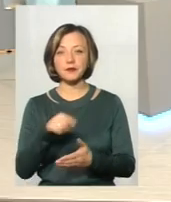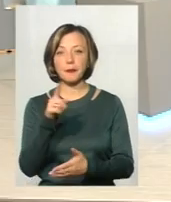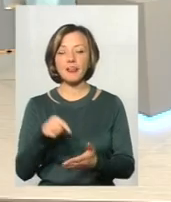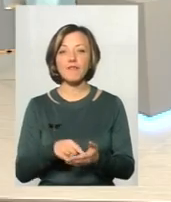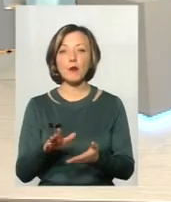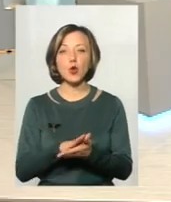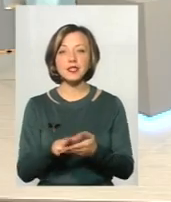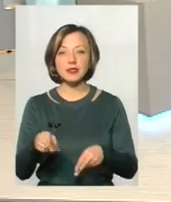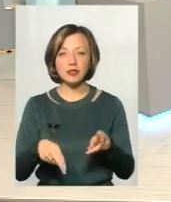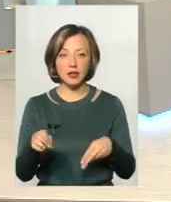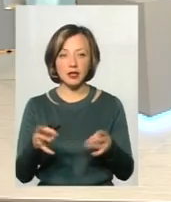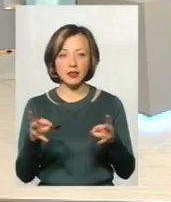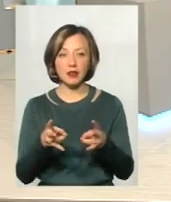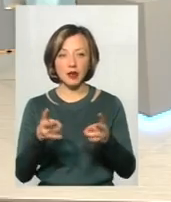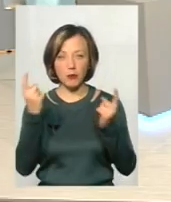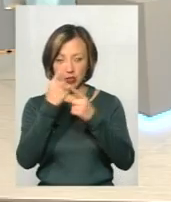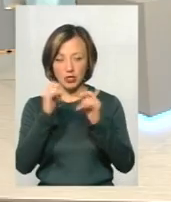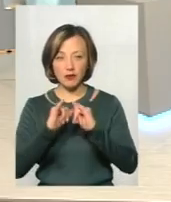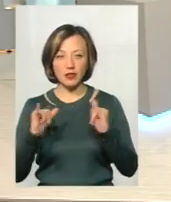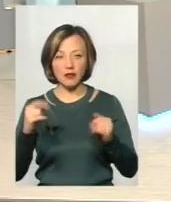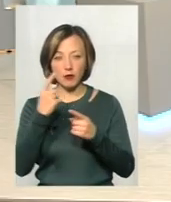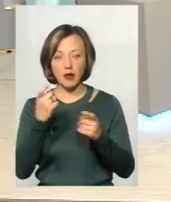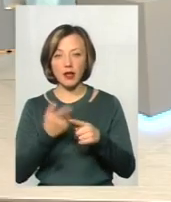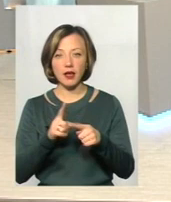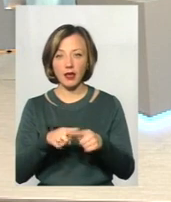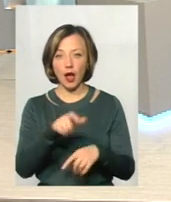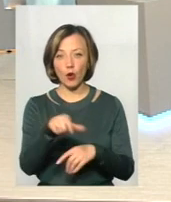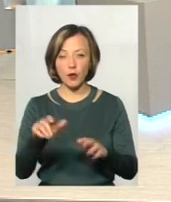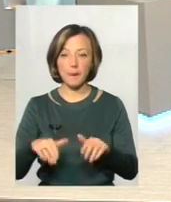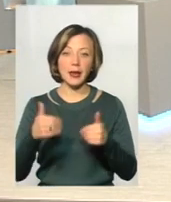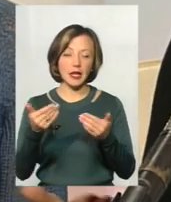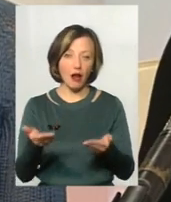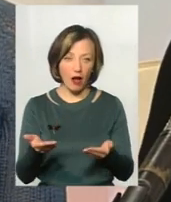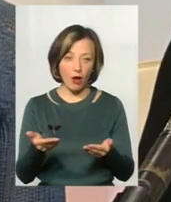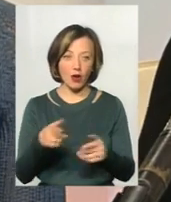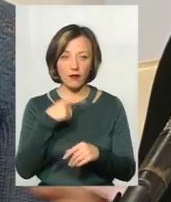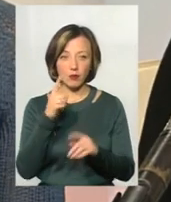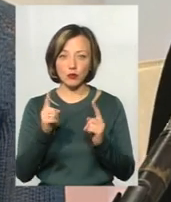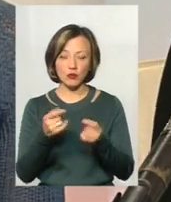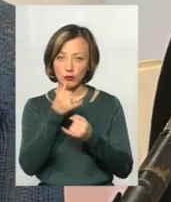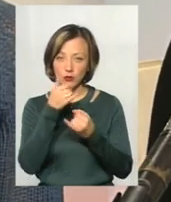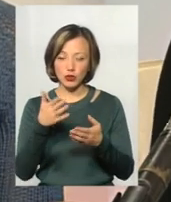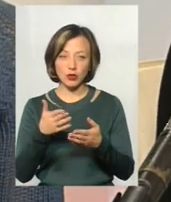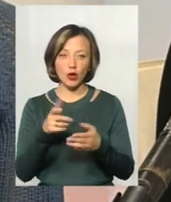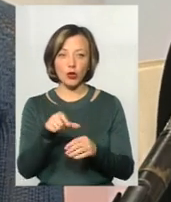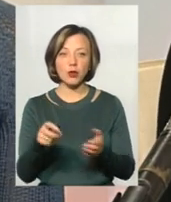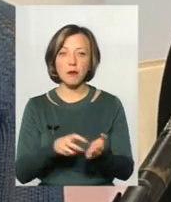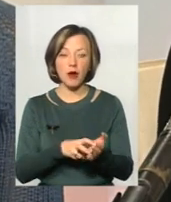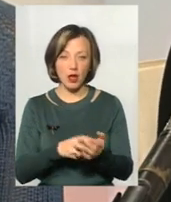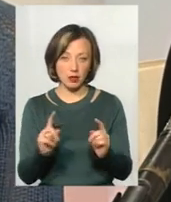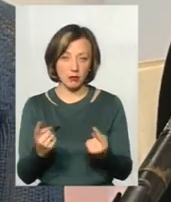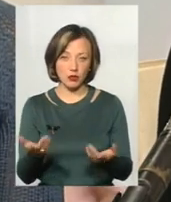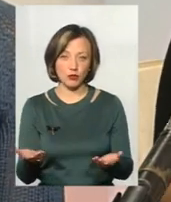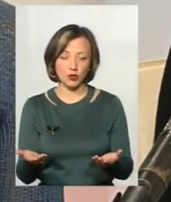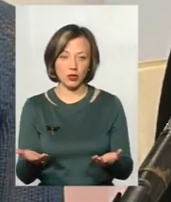Надо поширивать эту информацию, потому что почему-то вот я людям предлагаю, да, говорю, а почему вы не можете... Люди боятся